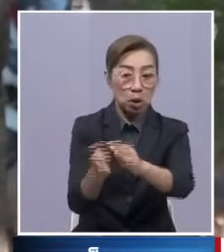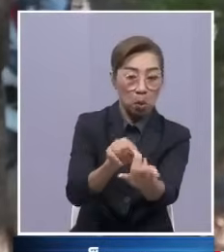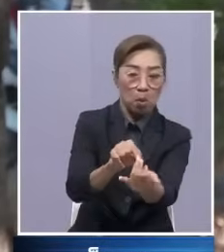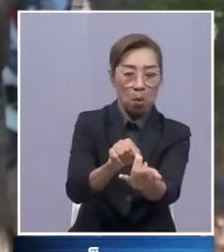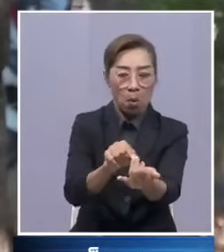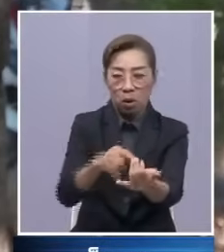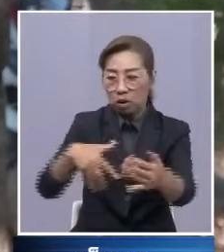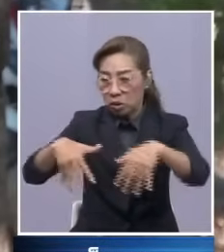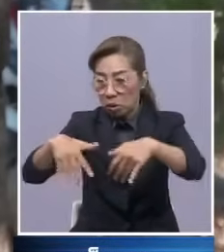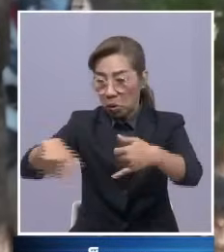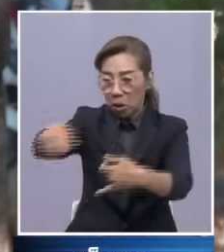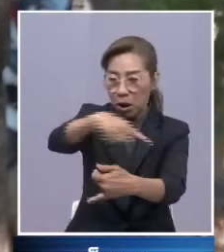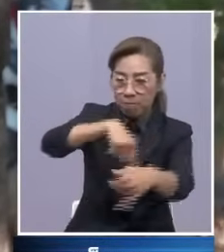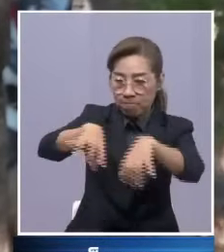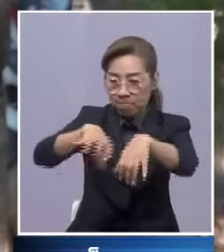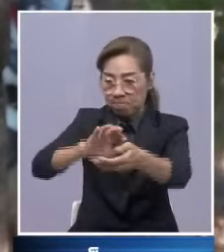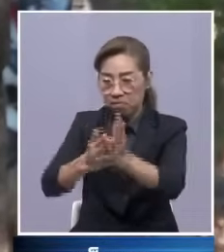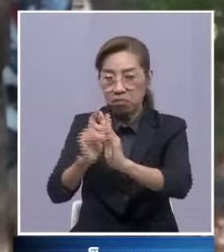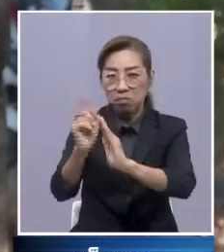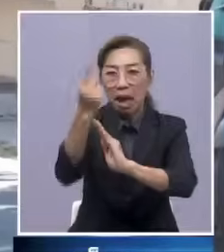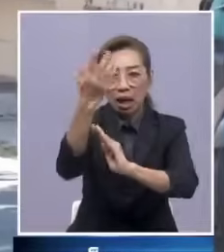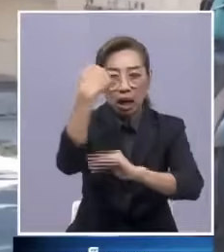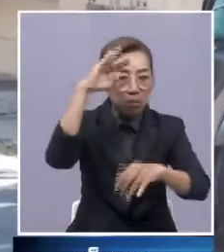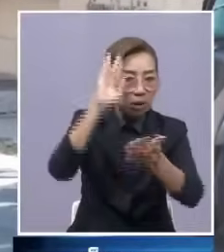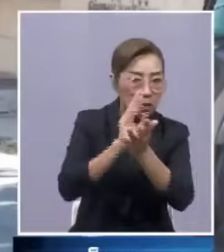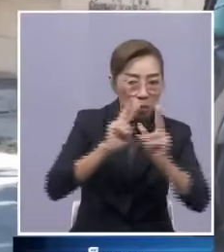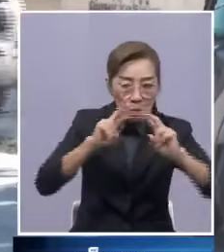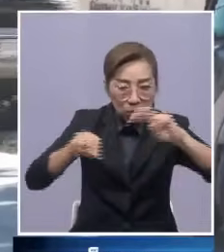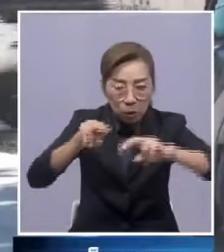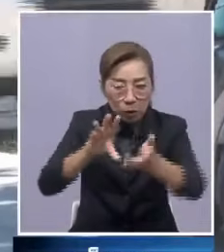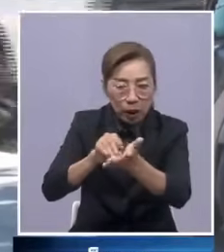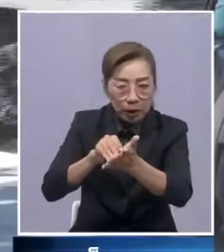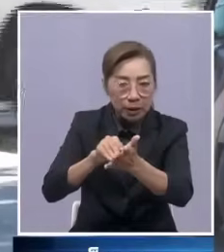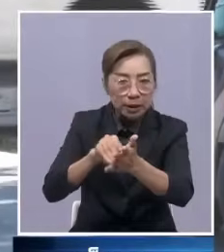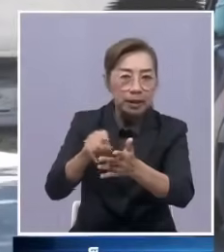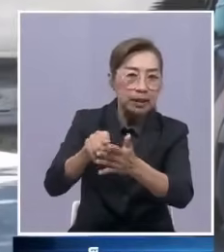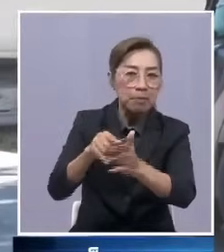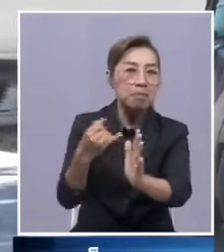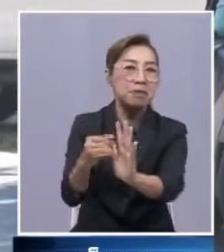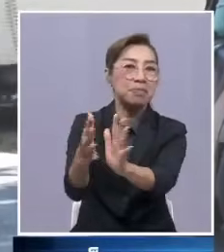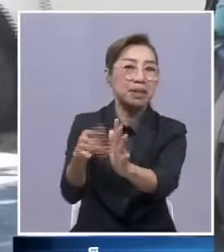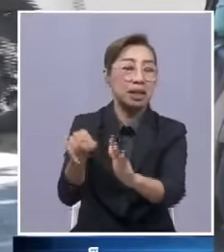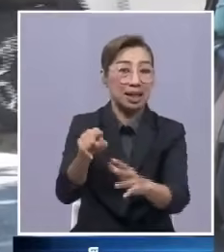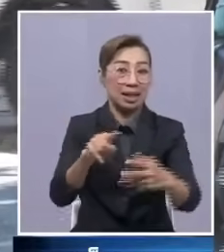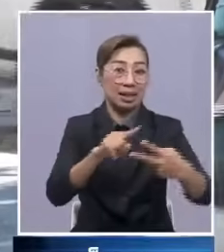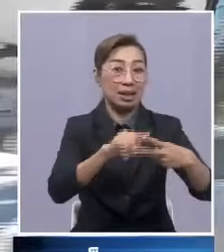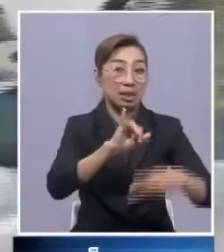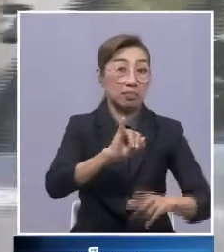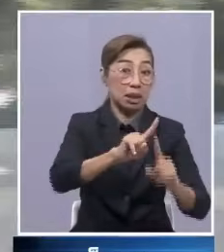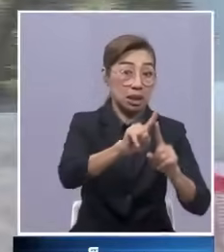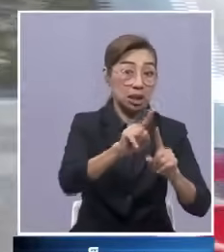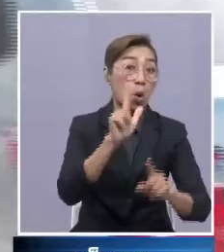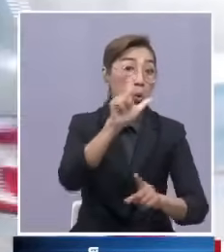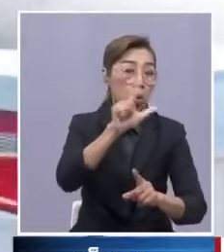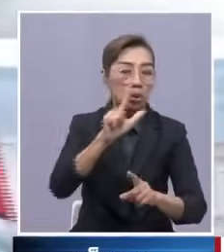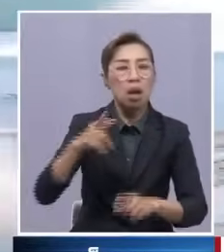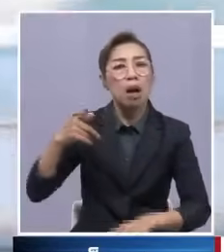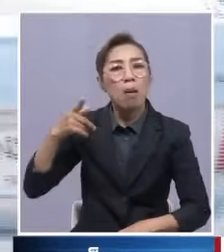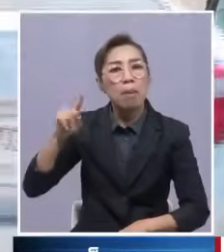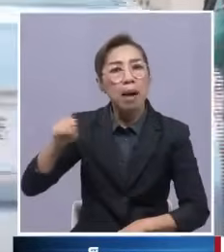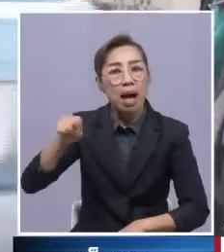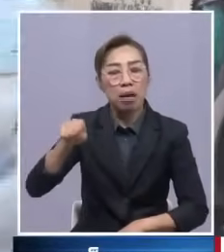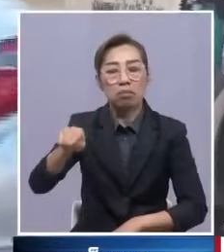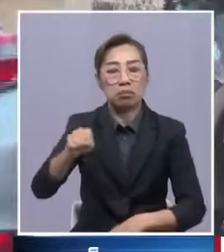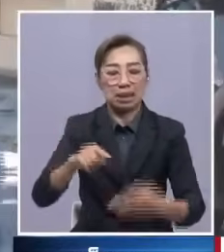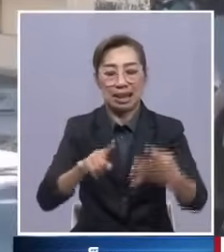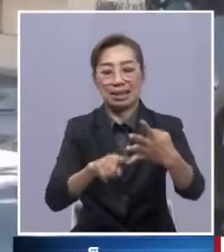ภาพแวดล้อมที่พบเจอศพเพื่อให้ผลทางคดีนั้นเปลี่ยนแปลงไปส่วนป้าแตนนั้นจำเลยที่2ถูกฟ้องฐานความผิดร่วมกันกระทำการใดๆกับ